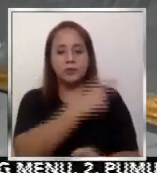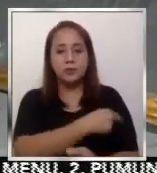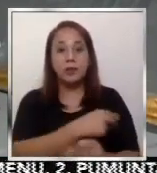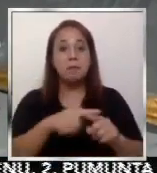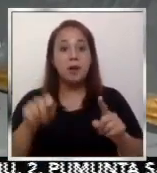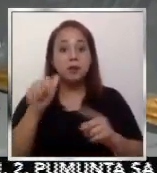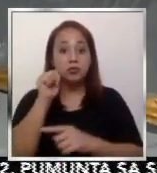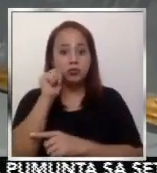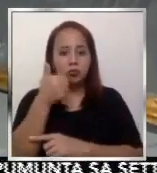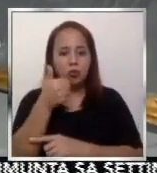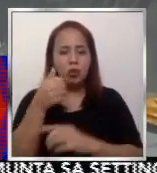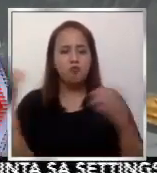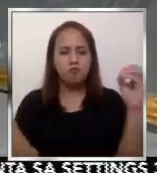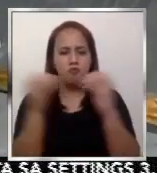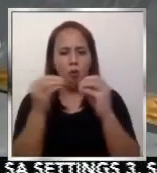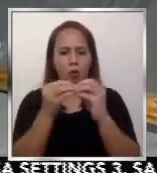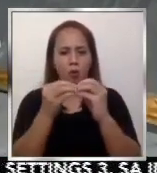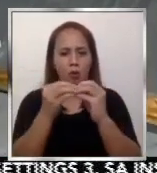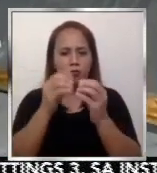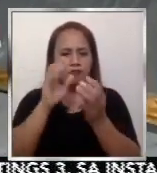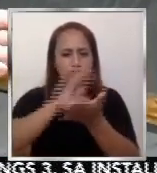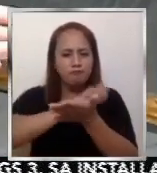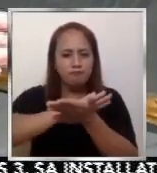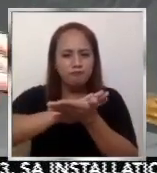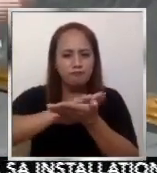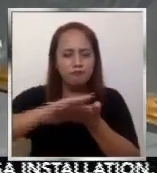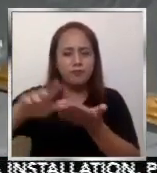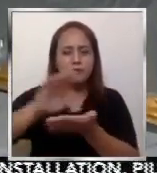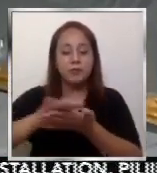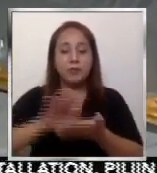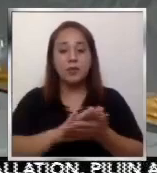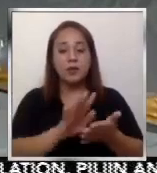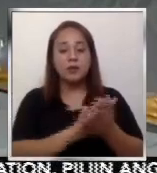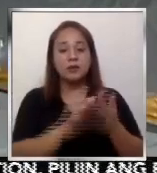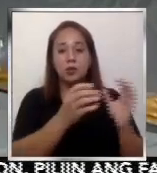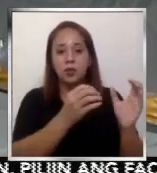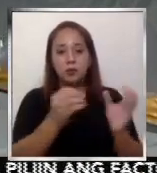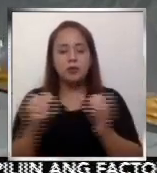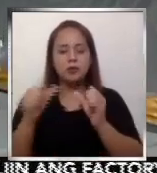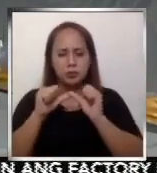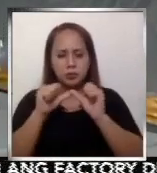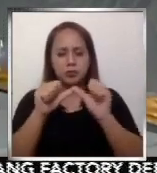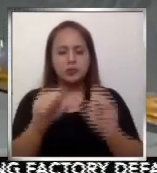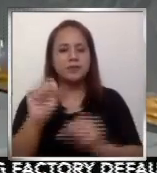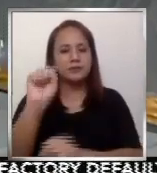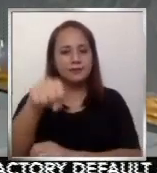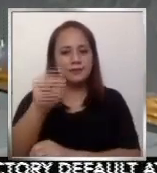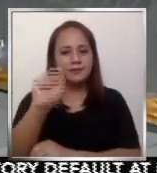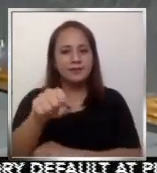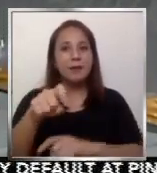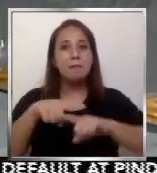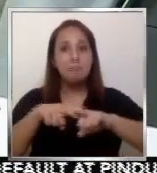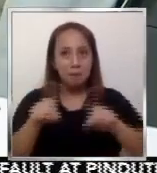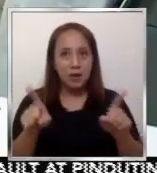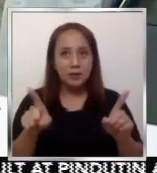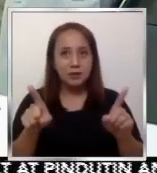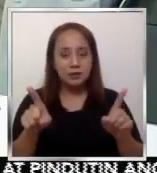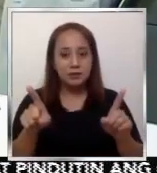talagang itotodo na ito. At yun naman kanila operasyon ay magpapatuloy pa rin daw pero yun nga lang limitado